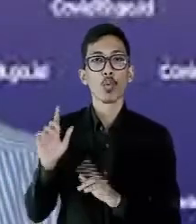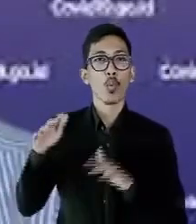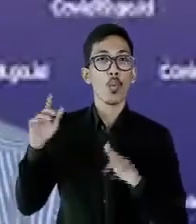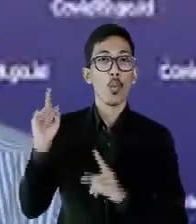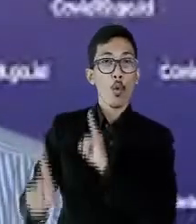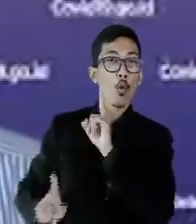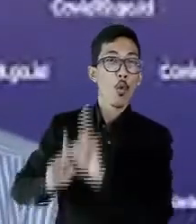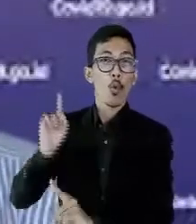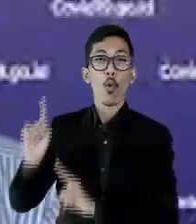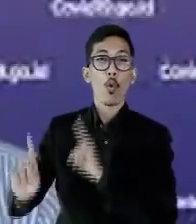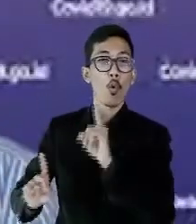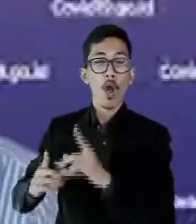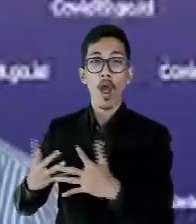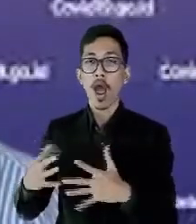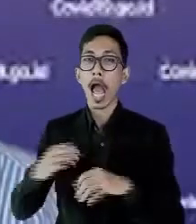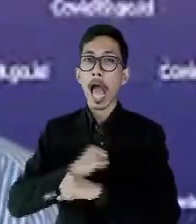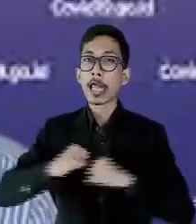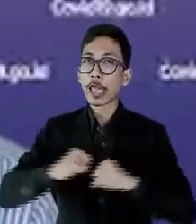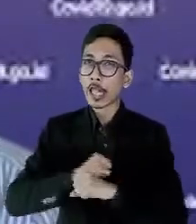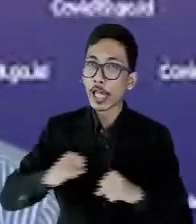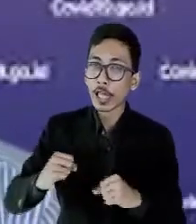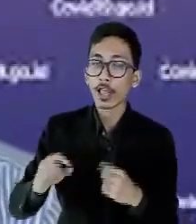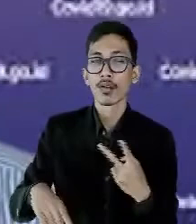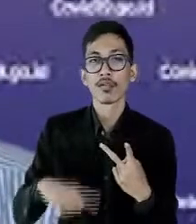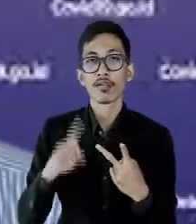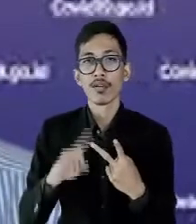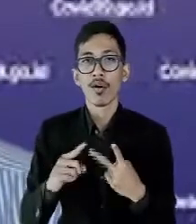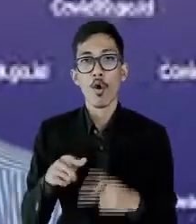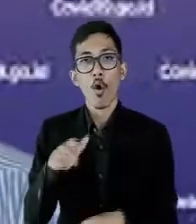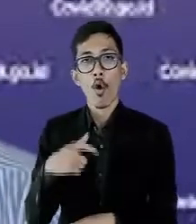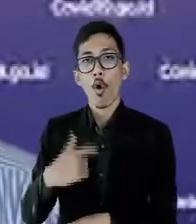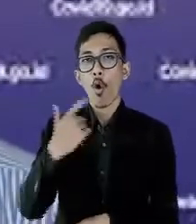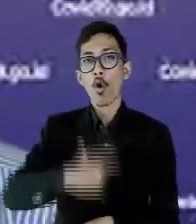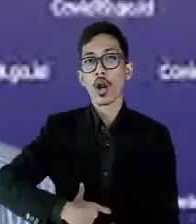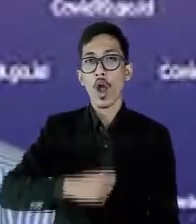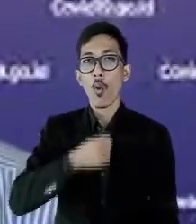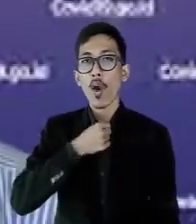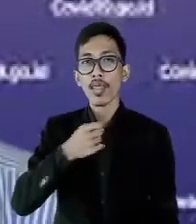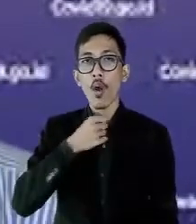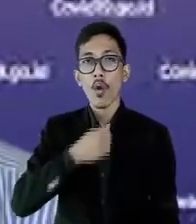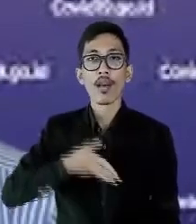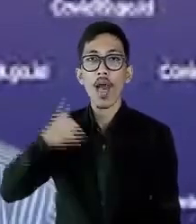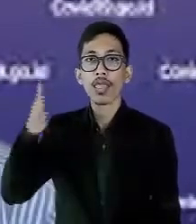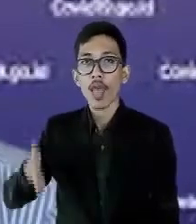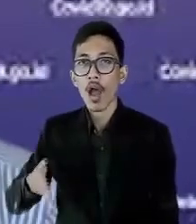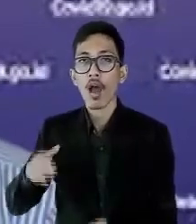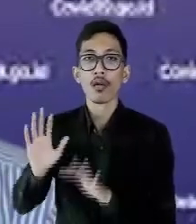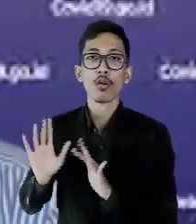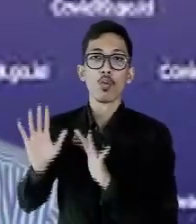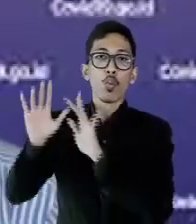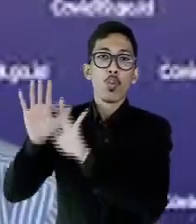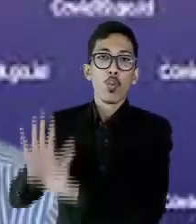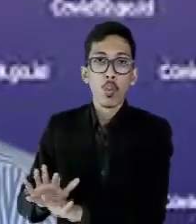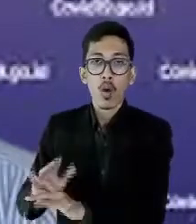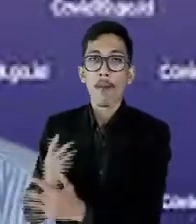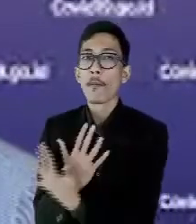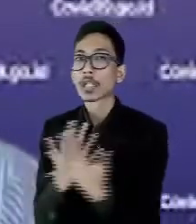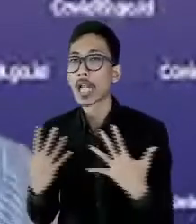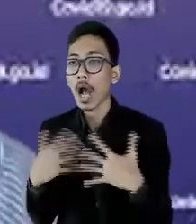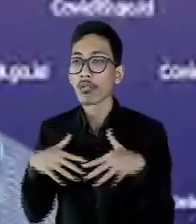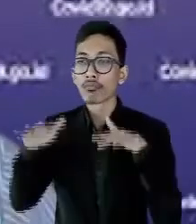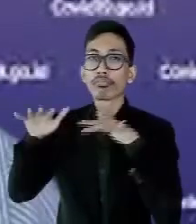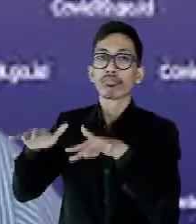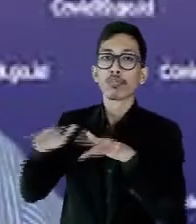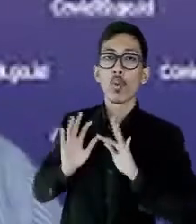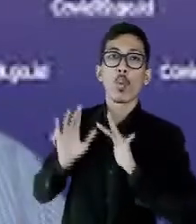official, ya, petugas lain, bahkan ada wartawan juga, ya, teman-teman media massa maupun masyarakat yang antusias